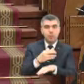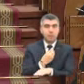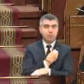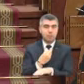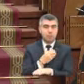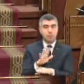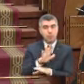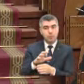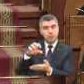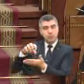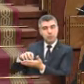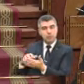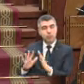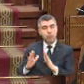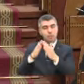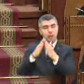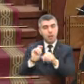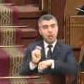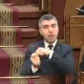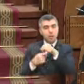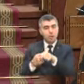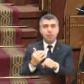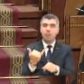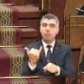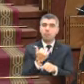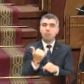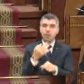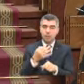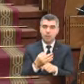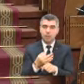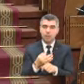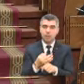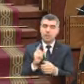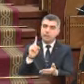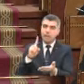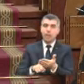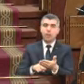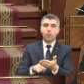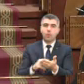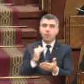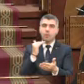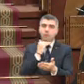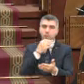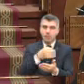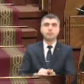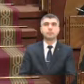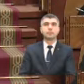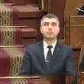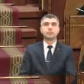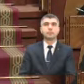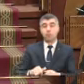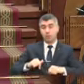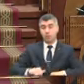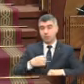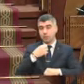على مستوى المناطق الجبلية والنائية أضحى أمرا ضروريا وآنيا. كذلك السيد